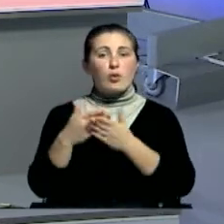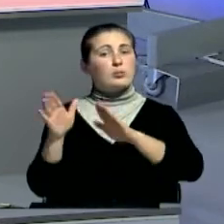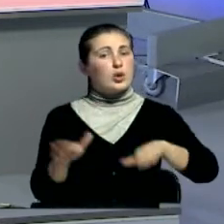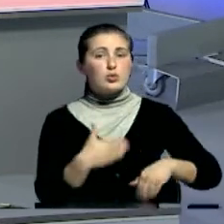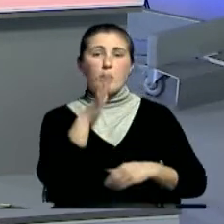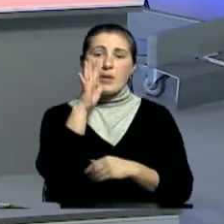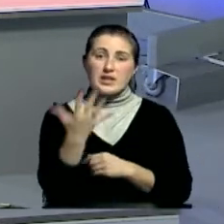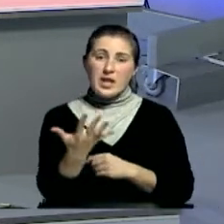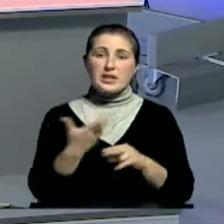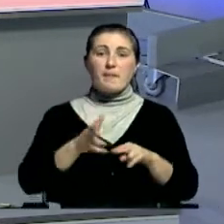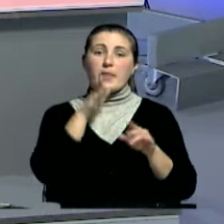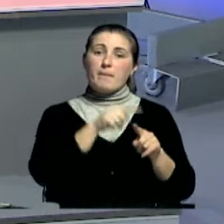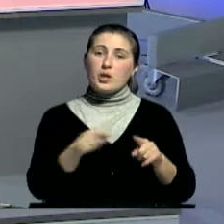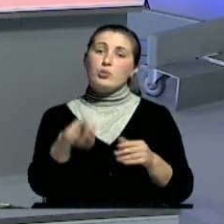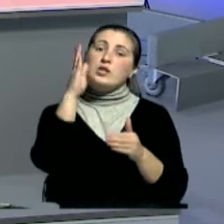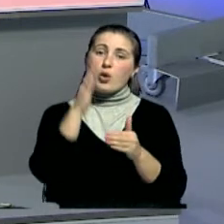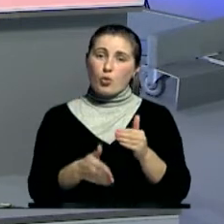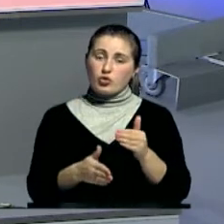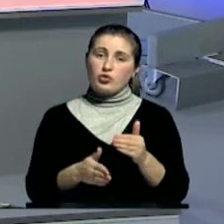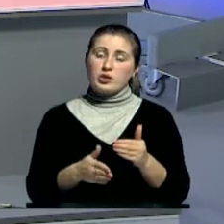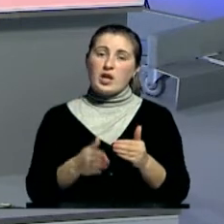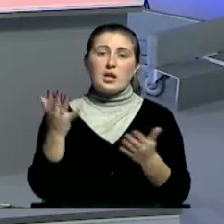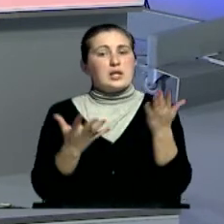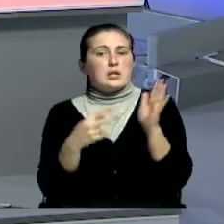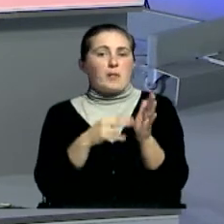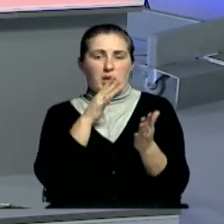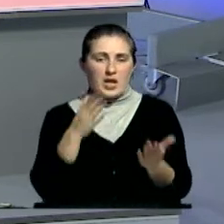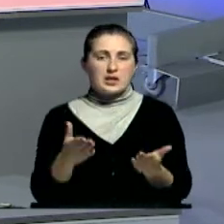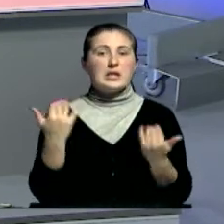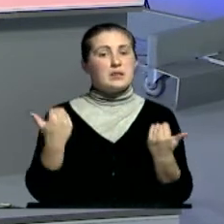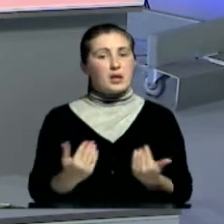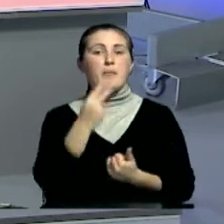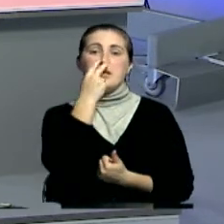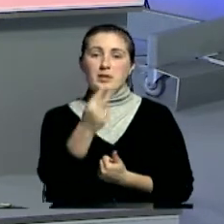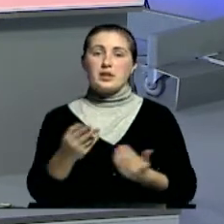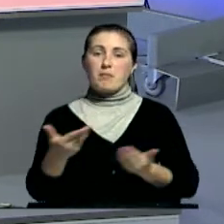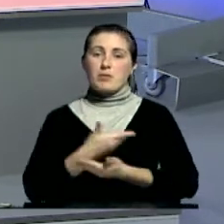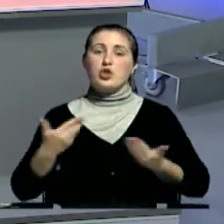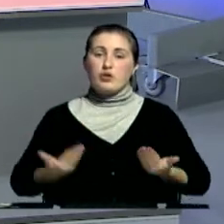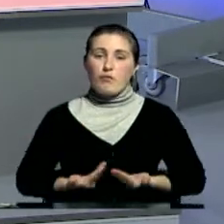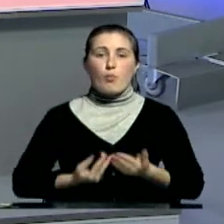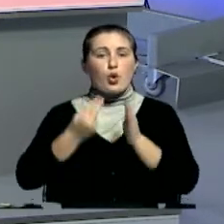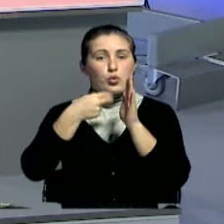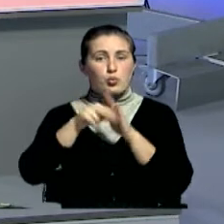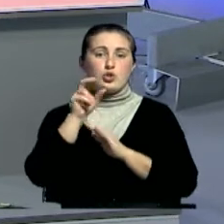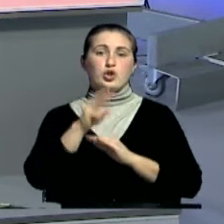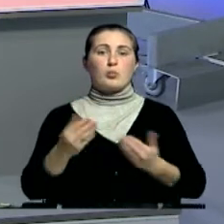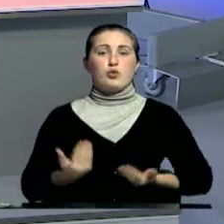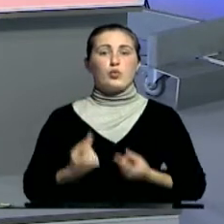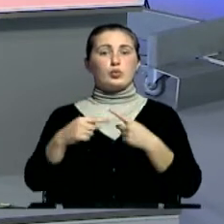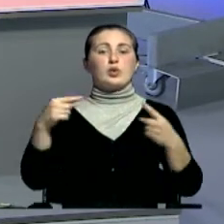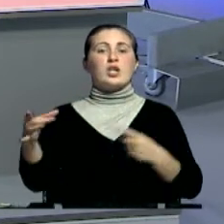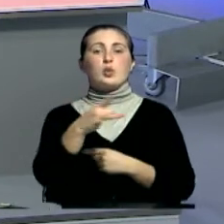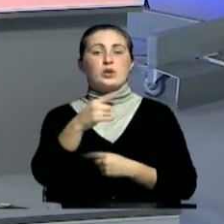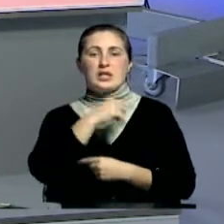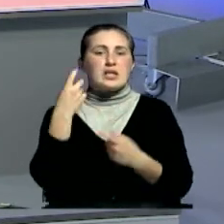лет, этот период закончился, или 7 лет, и вот теперь посмотрите, да, мы живем лучше, чем живут другие регионы России.